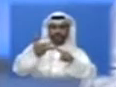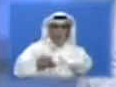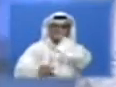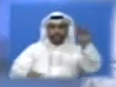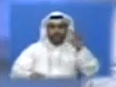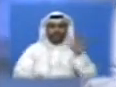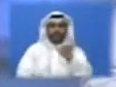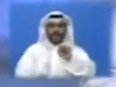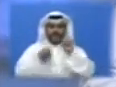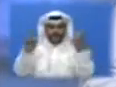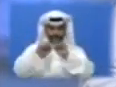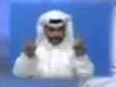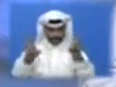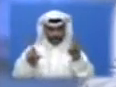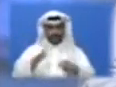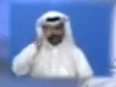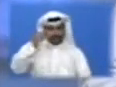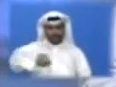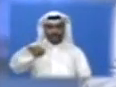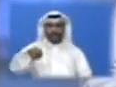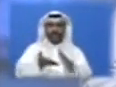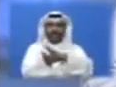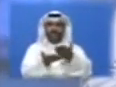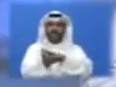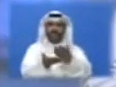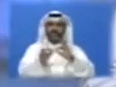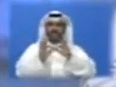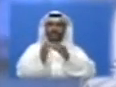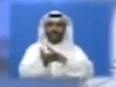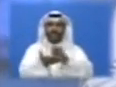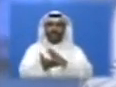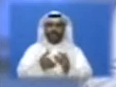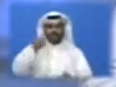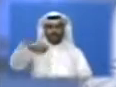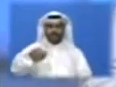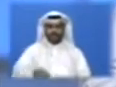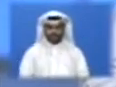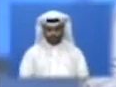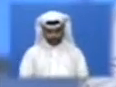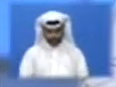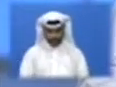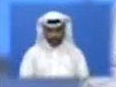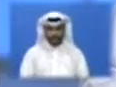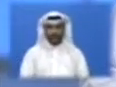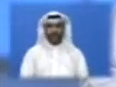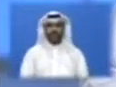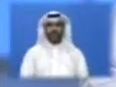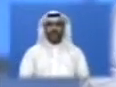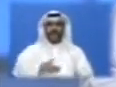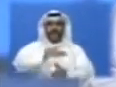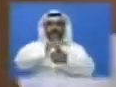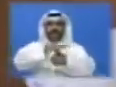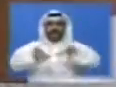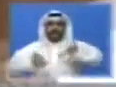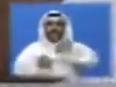تذكير بأهم العناوين. تقبلوا تحياتي وتحيات الزميل في لغة الإشارة محمد الرمجي. رئيس